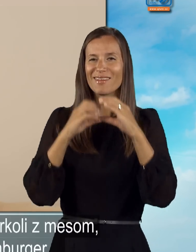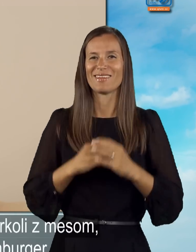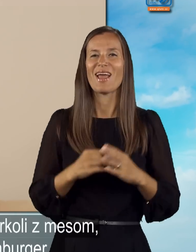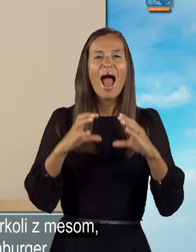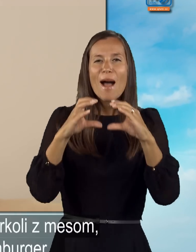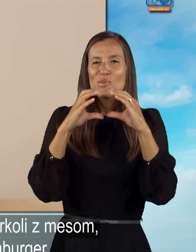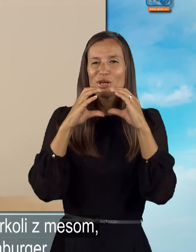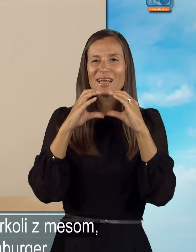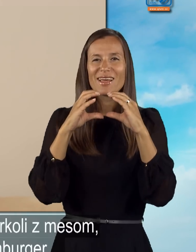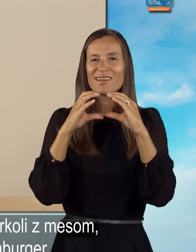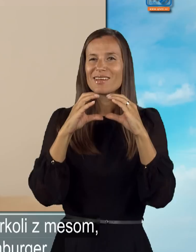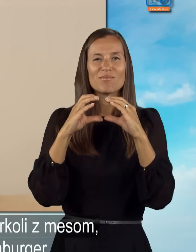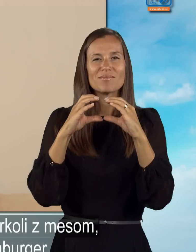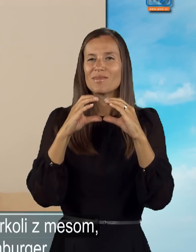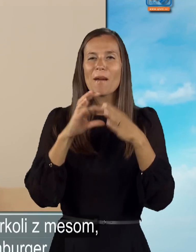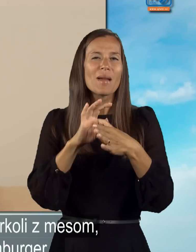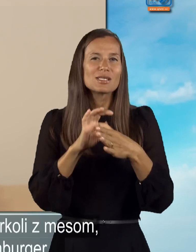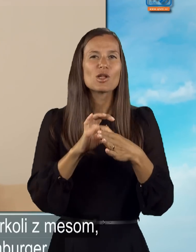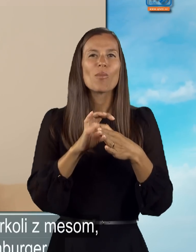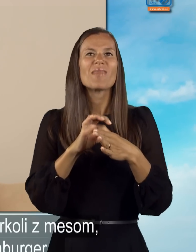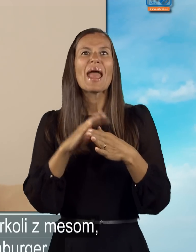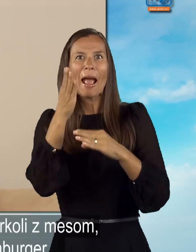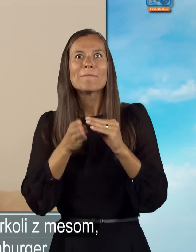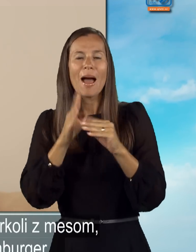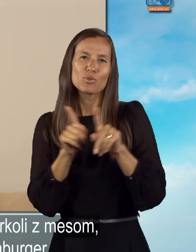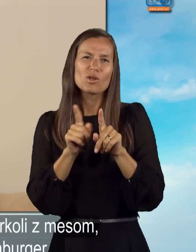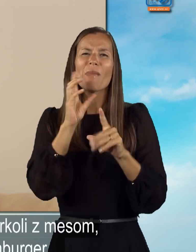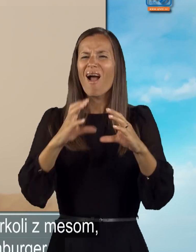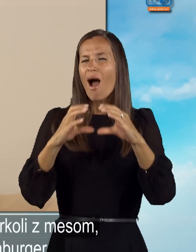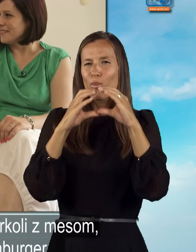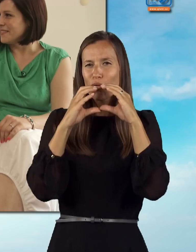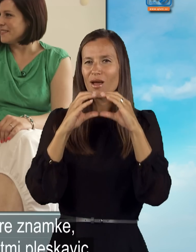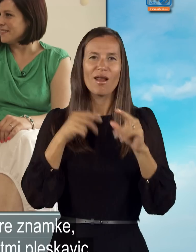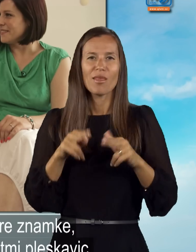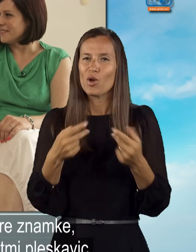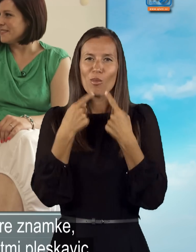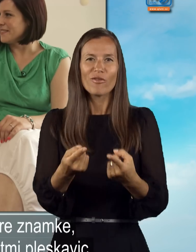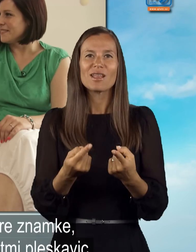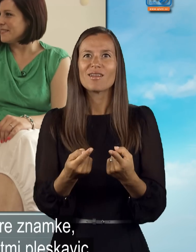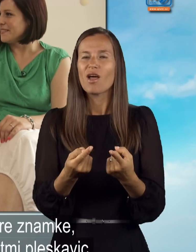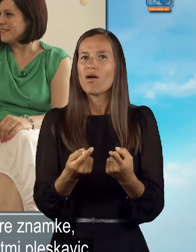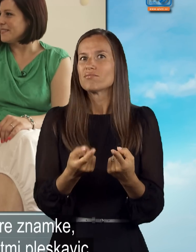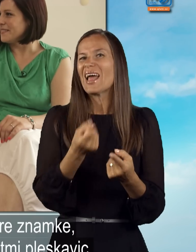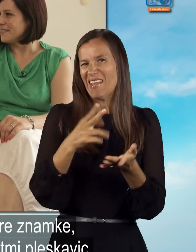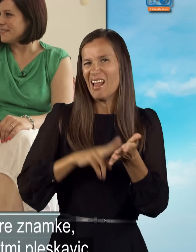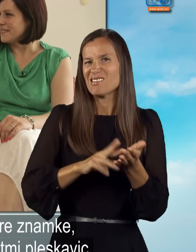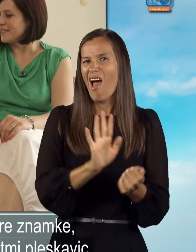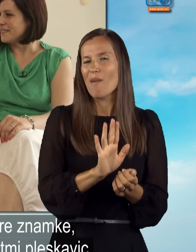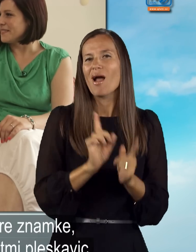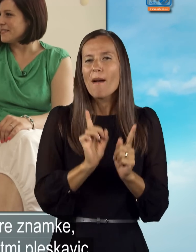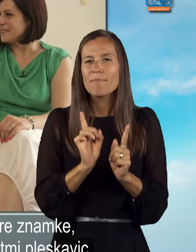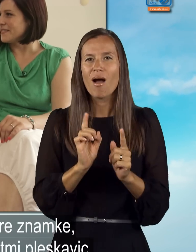Hamburgerji, karkoli z mesom, ok, kebab tudi, ampak hamburger, ne moram povedati, od kjer je znamke,